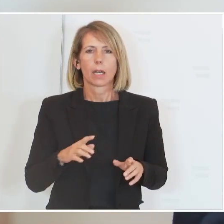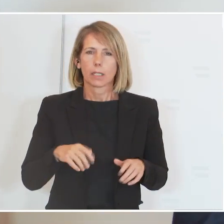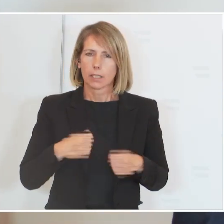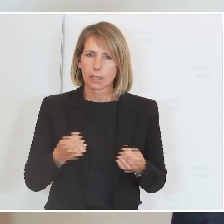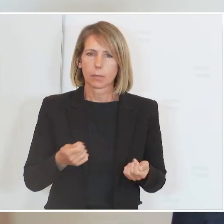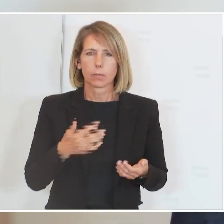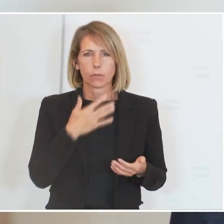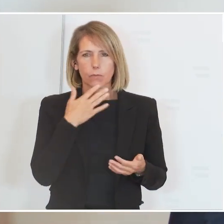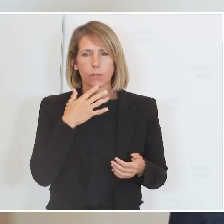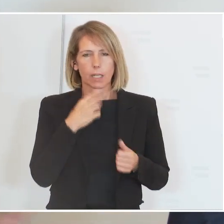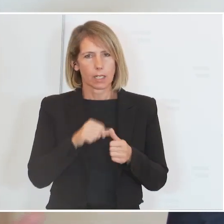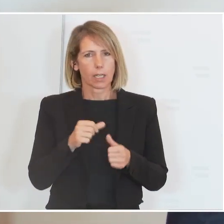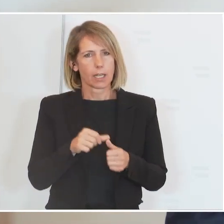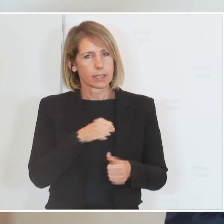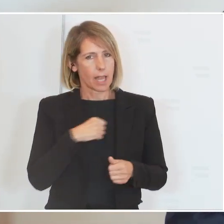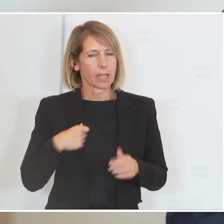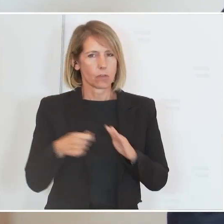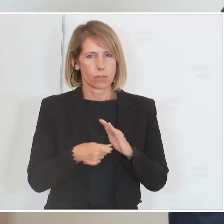an Eigenfinanzierung auch dabei. Aber ja,